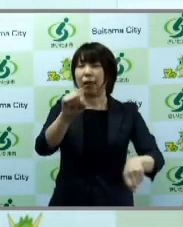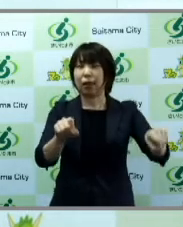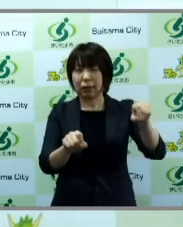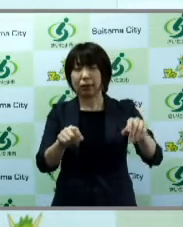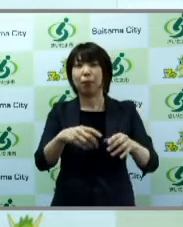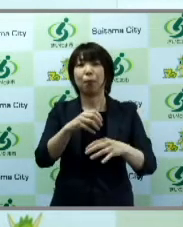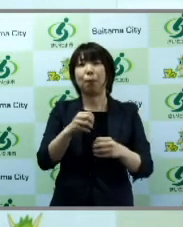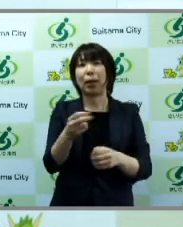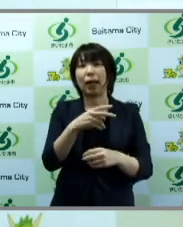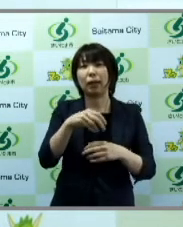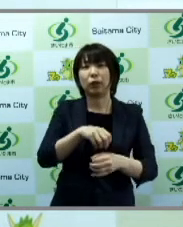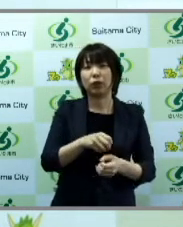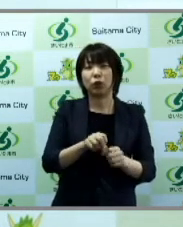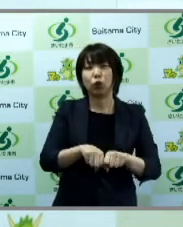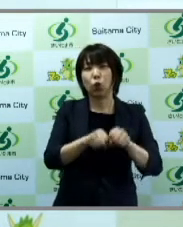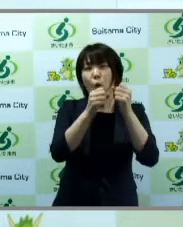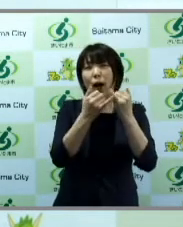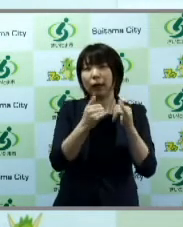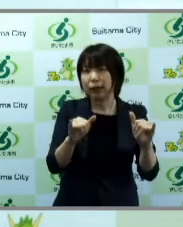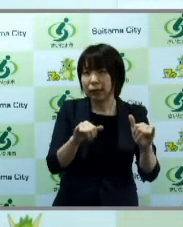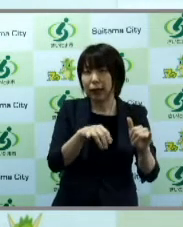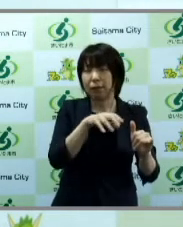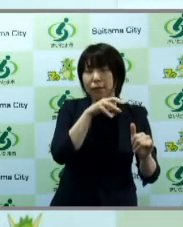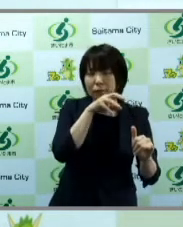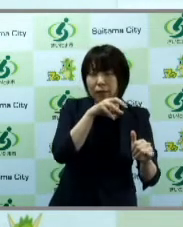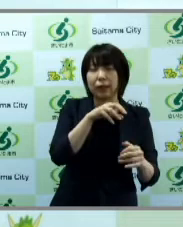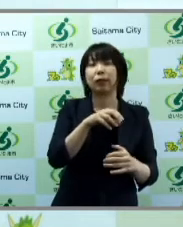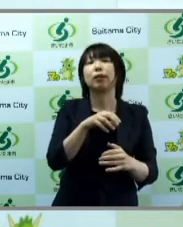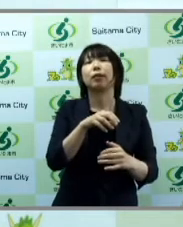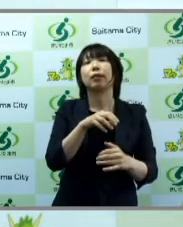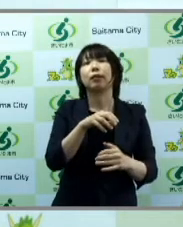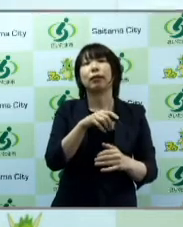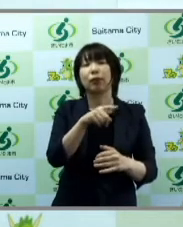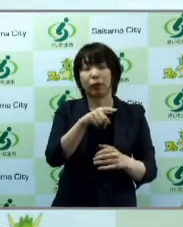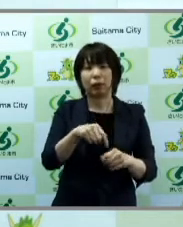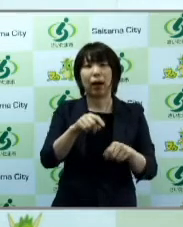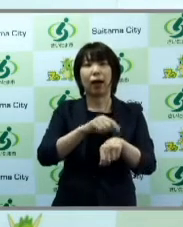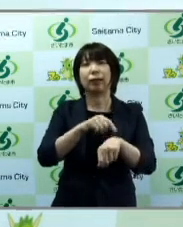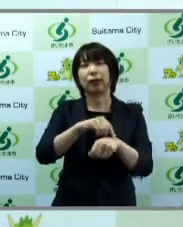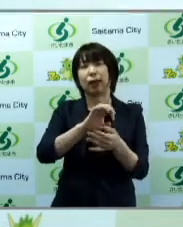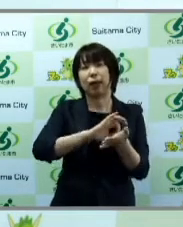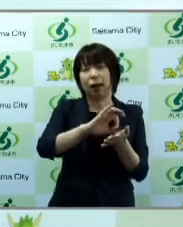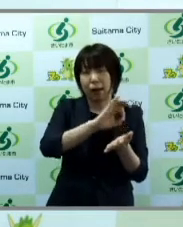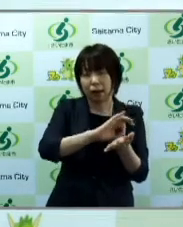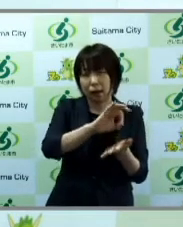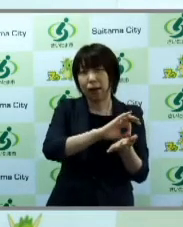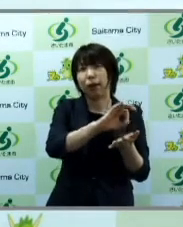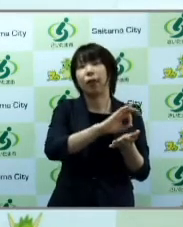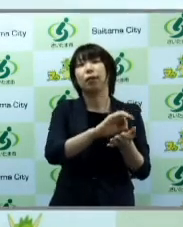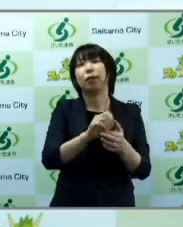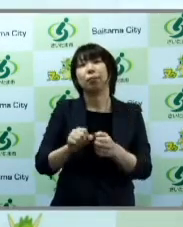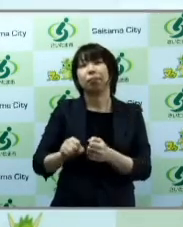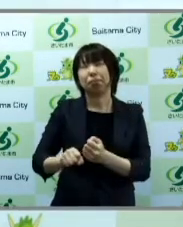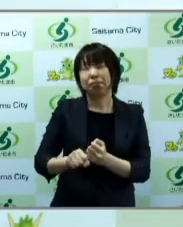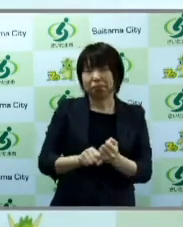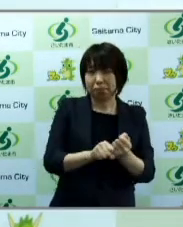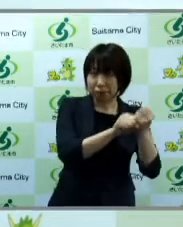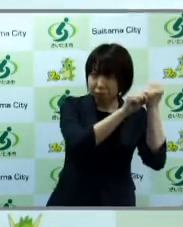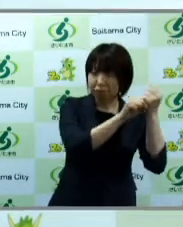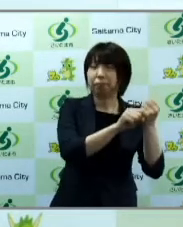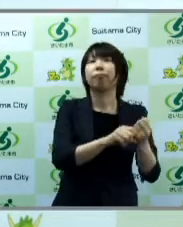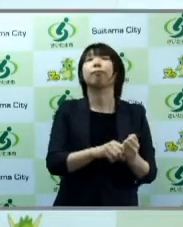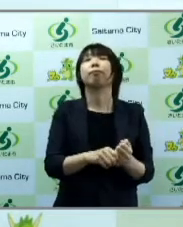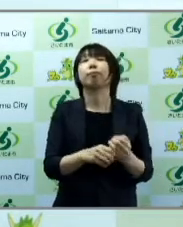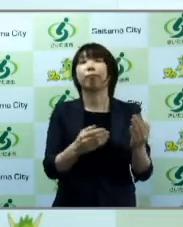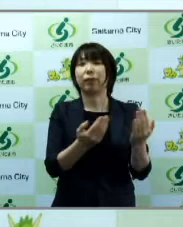より当然避難するといった場合にはですねかなり時間がかかるケースがございます。そんな時に例えば避難勧告